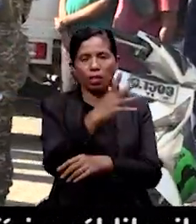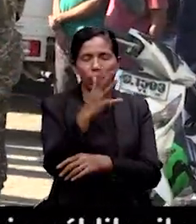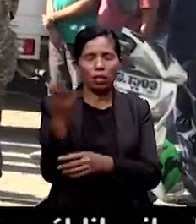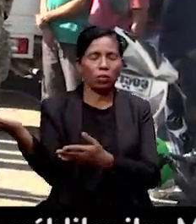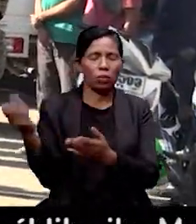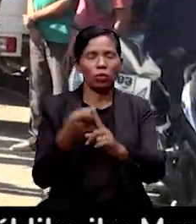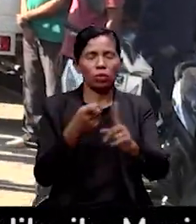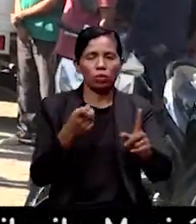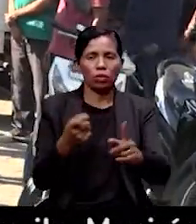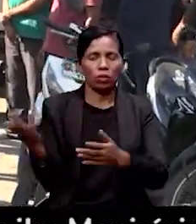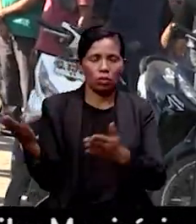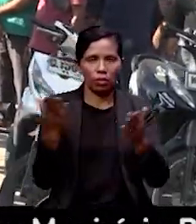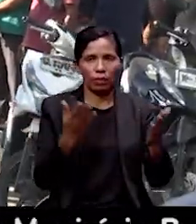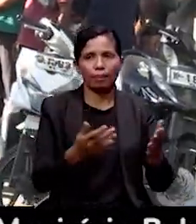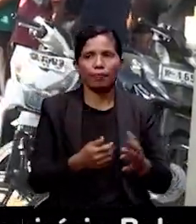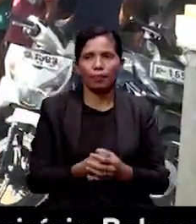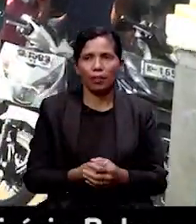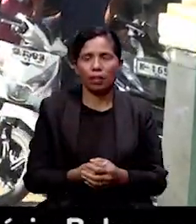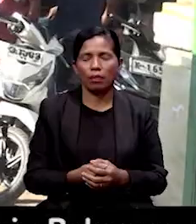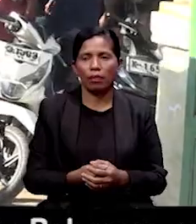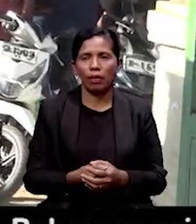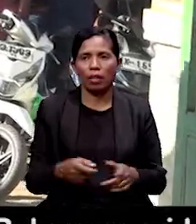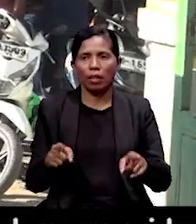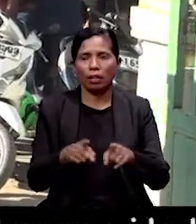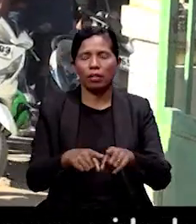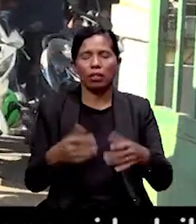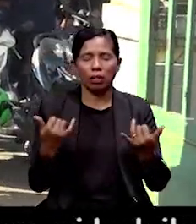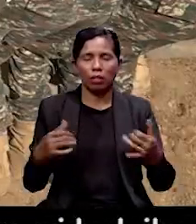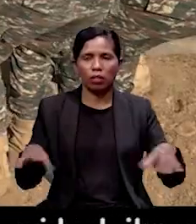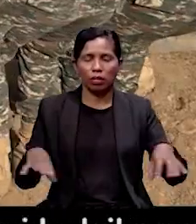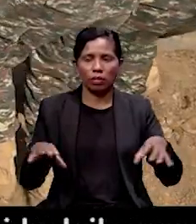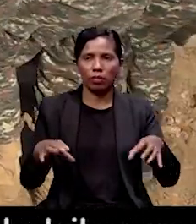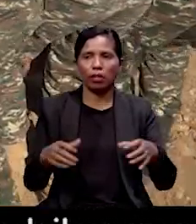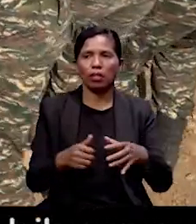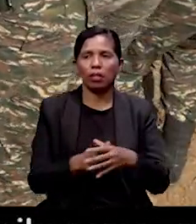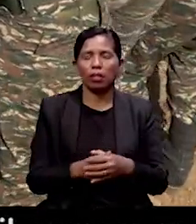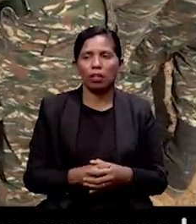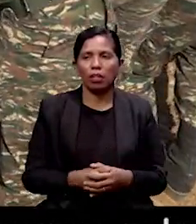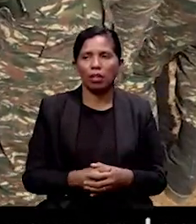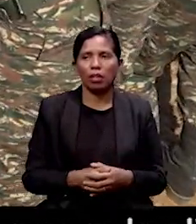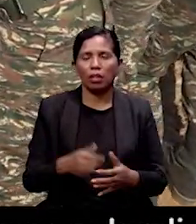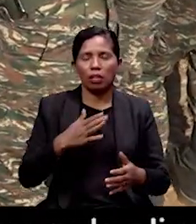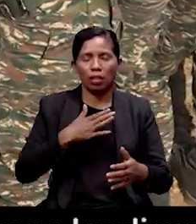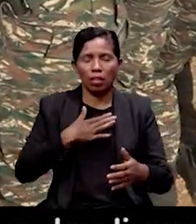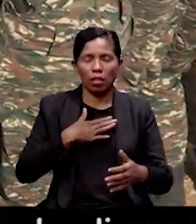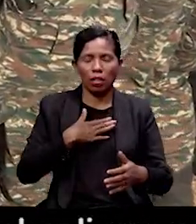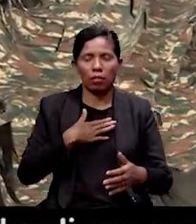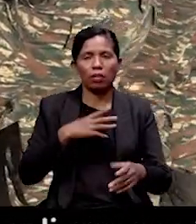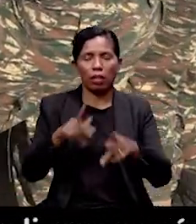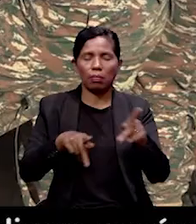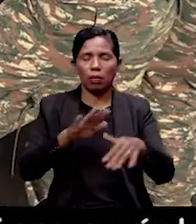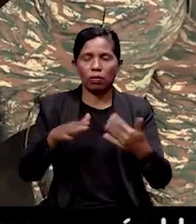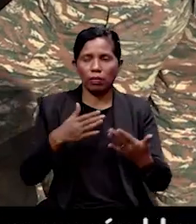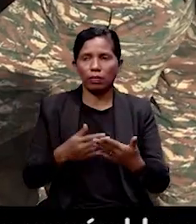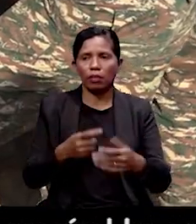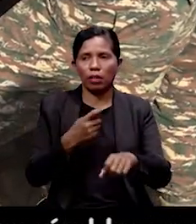hotu sinia, nia ma glori mai, para elaran lu boti ida, hanesan agora si Moris mau rubi, akitu, mau kana serne, ne hau ni eleven soto. Ia tempo ne ban